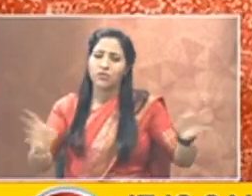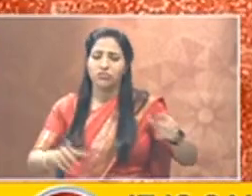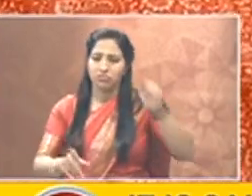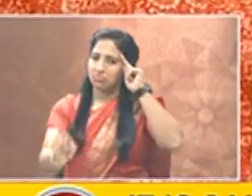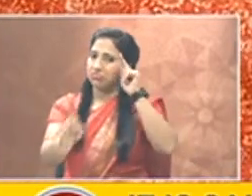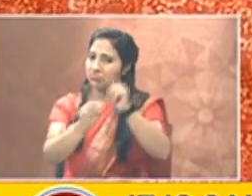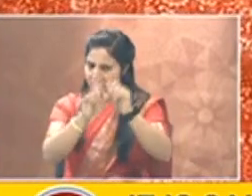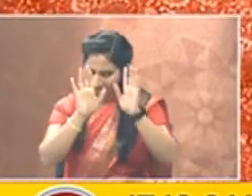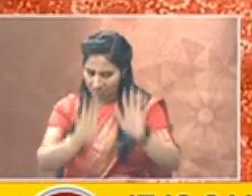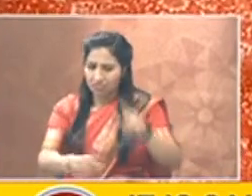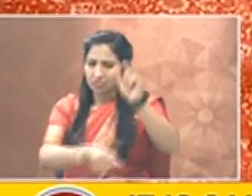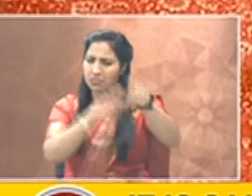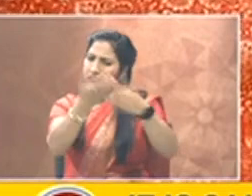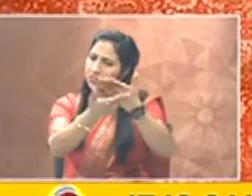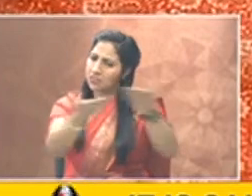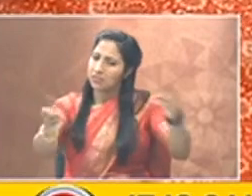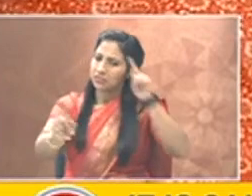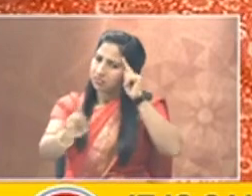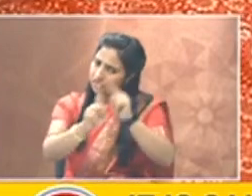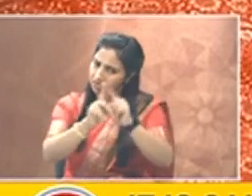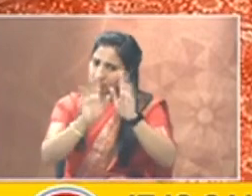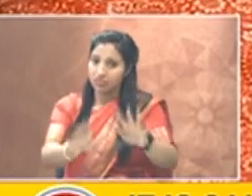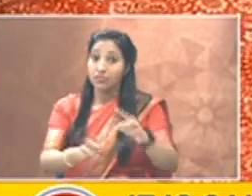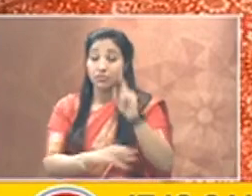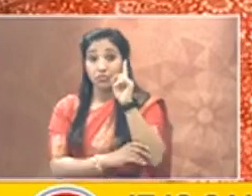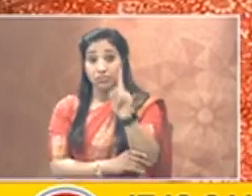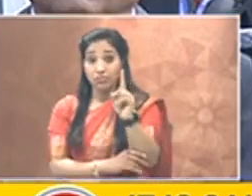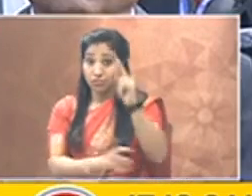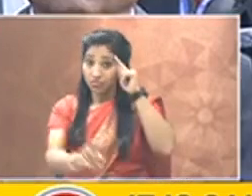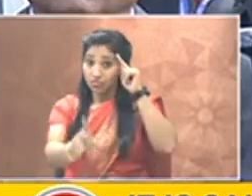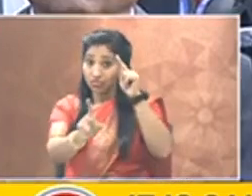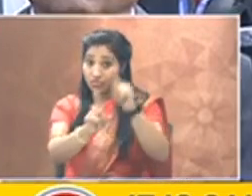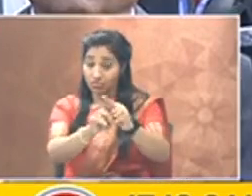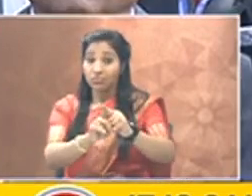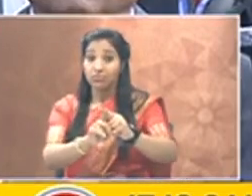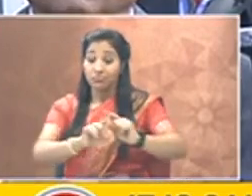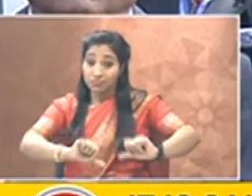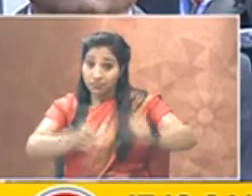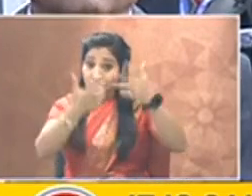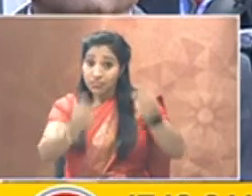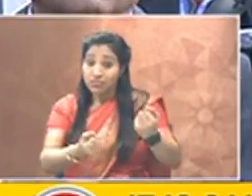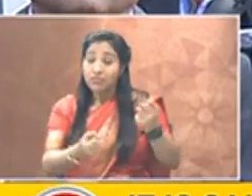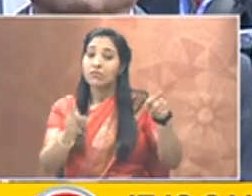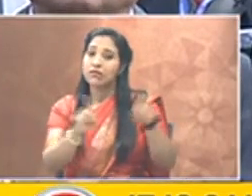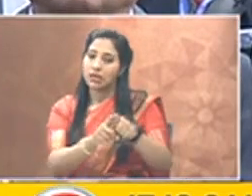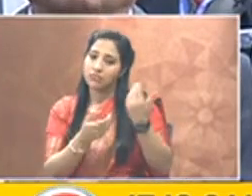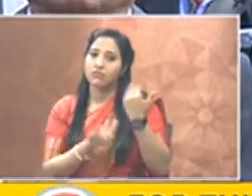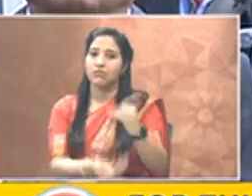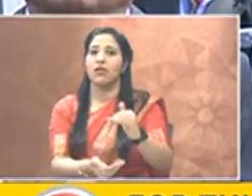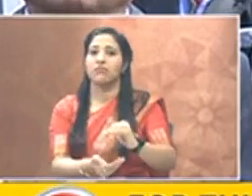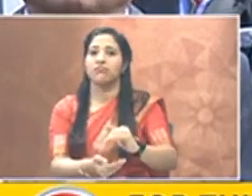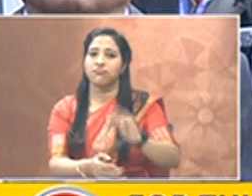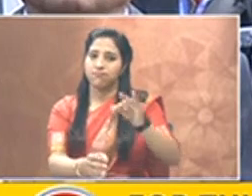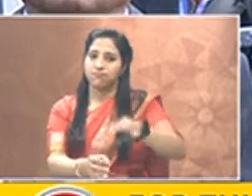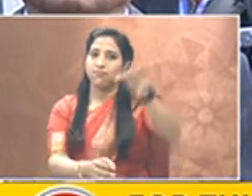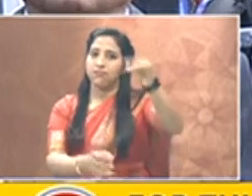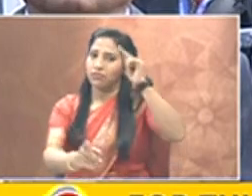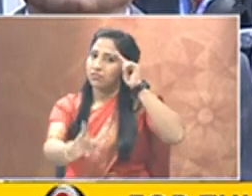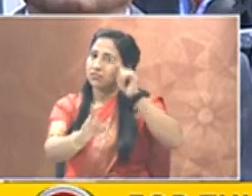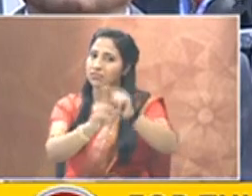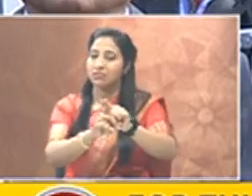है। हर कोई एक लक्ष्य को पूरा करने के लिए ही जन्म लेता है। इसके लिए